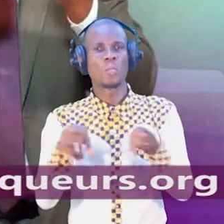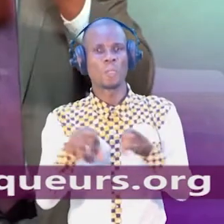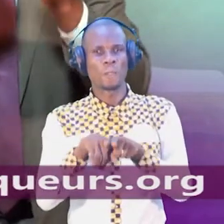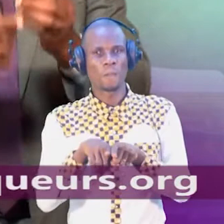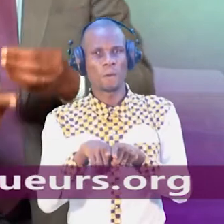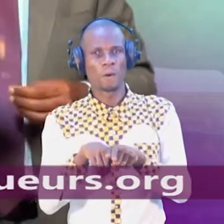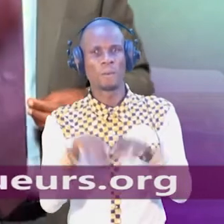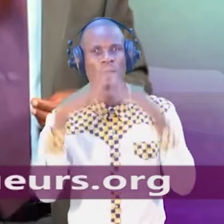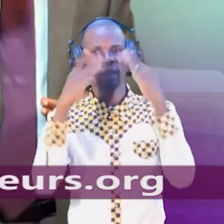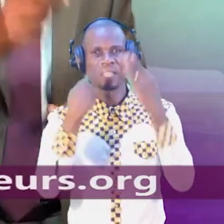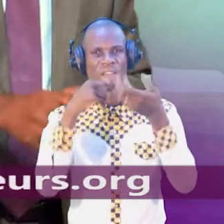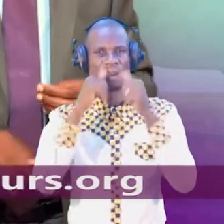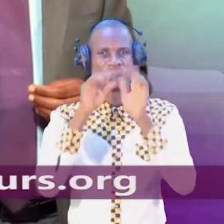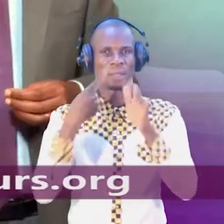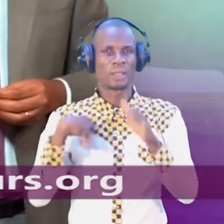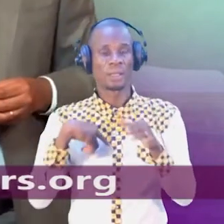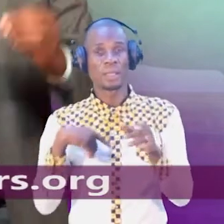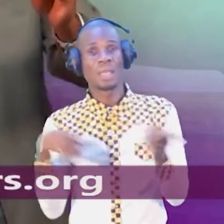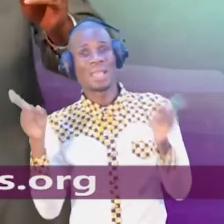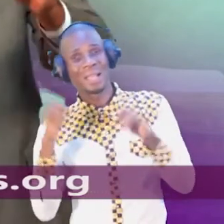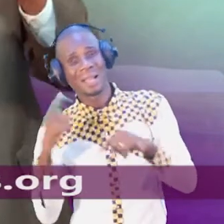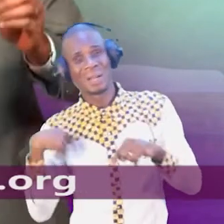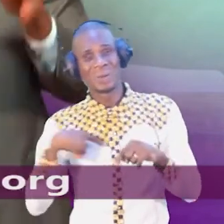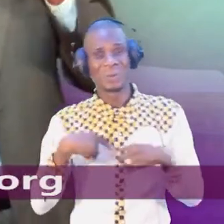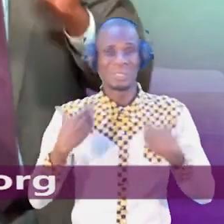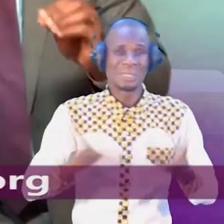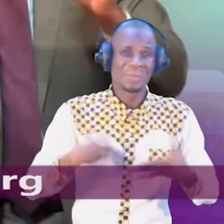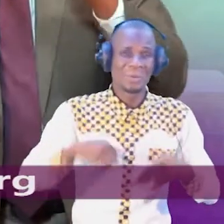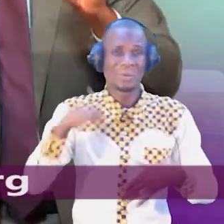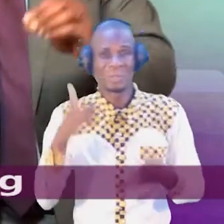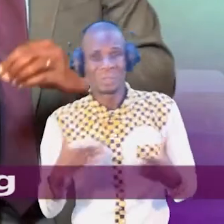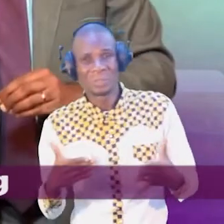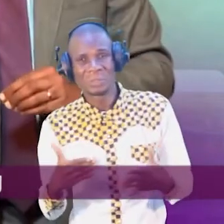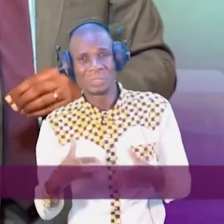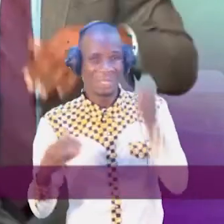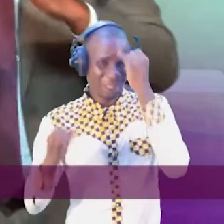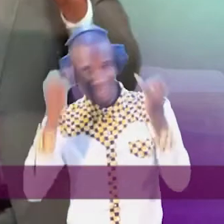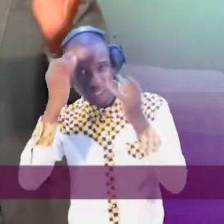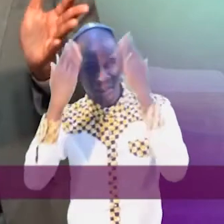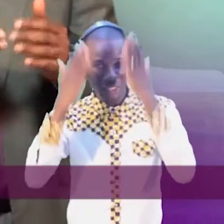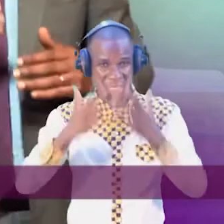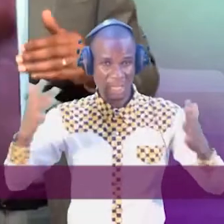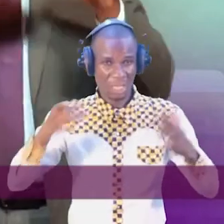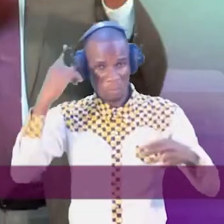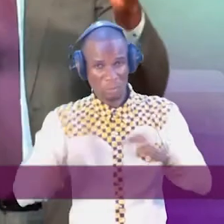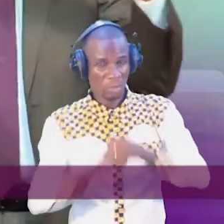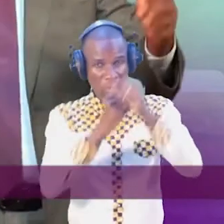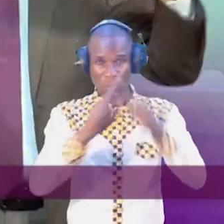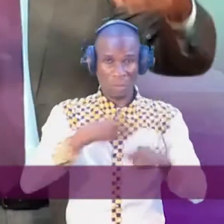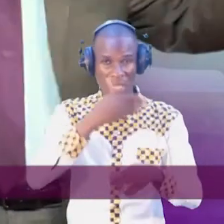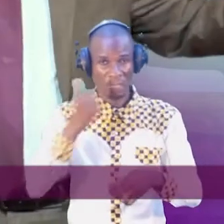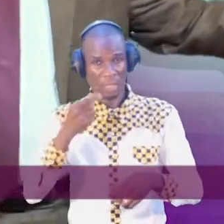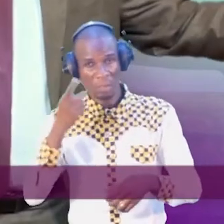a tembe, na makasi ya nzambe, ya koye ba na kope sa biso, loko la sila ki kola kabiso. Tango to